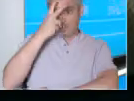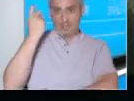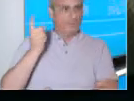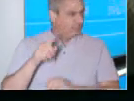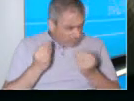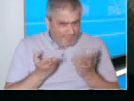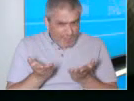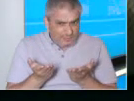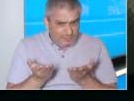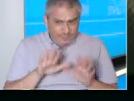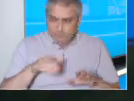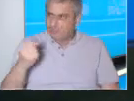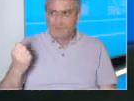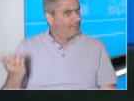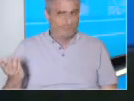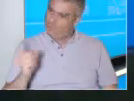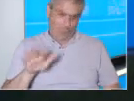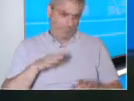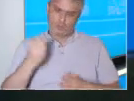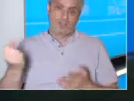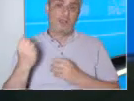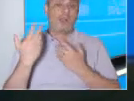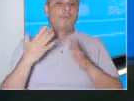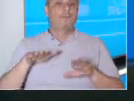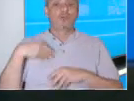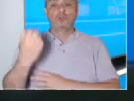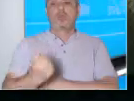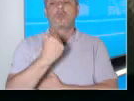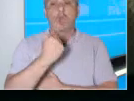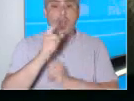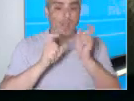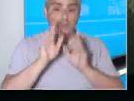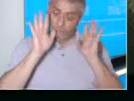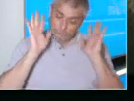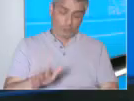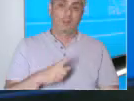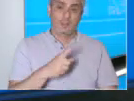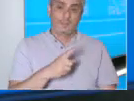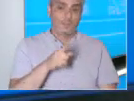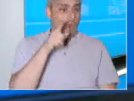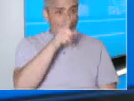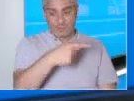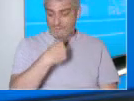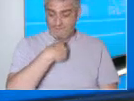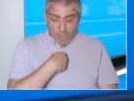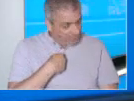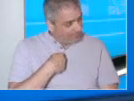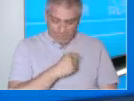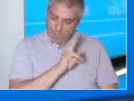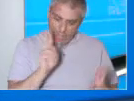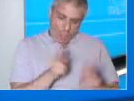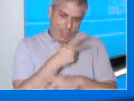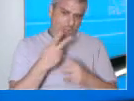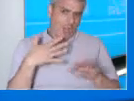יש ממשלה כזאת, היא ממשלת ימין. היא לא ממשלת ימין, ממשלה שנותנת כוח לאנשים ששונאים אתכם ואותי, היא לא